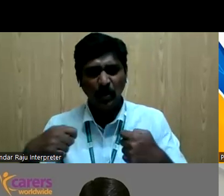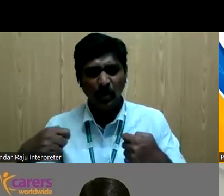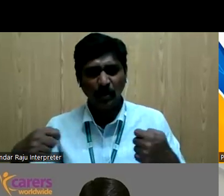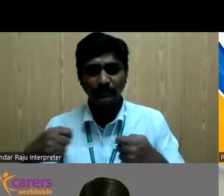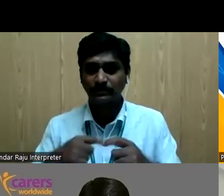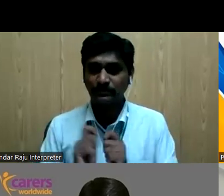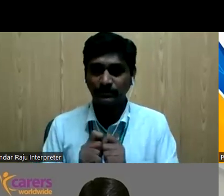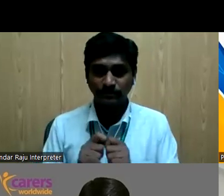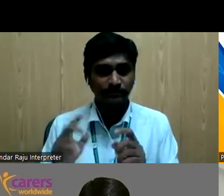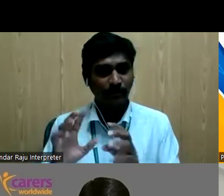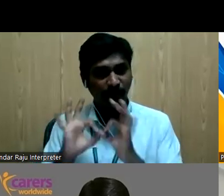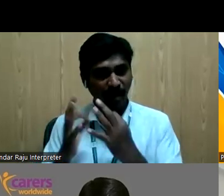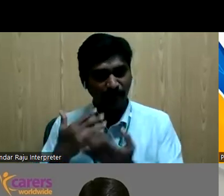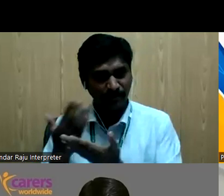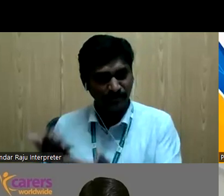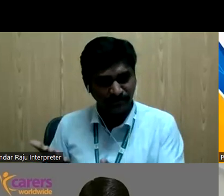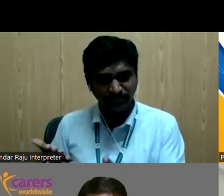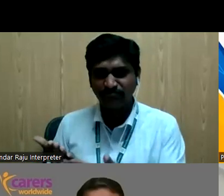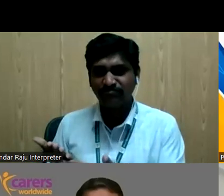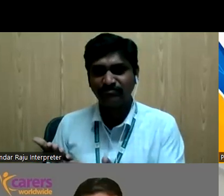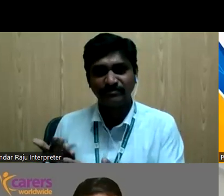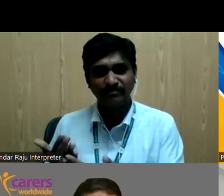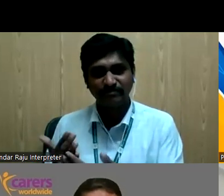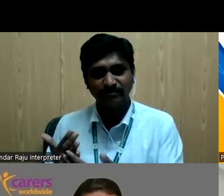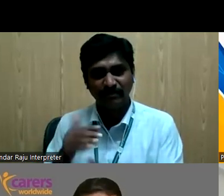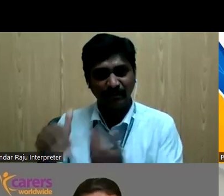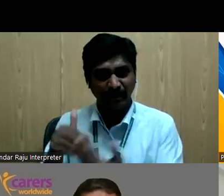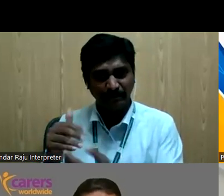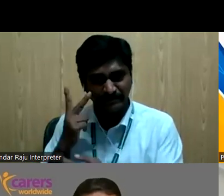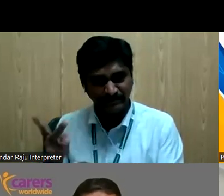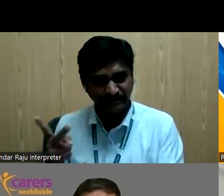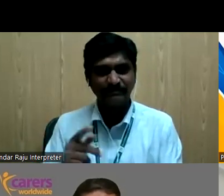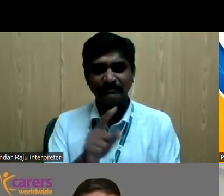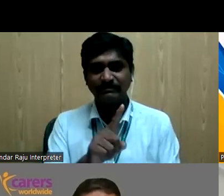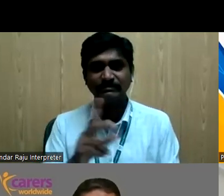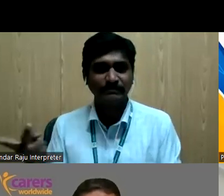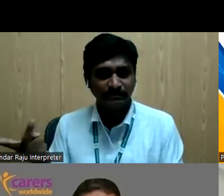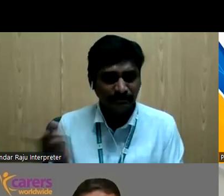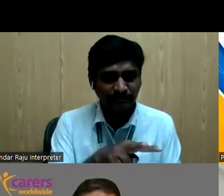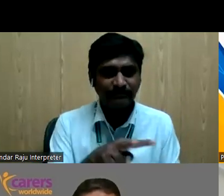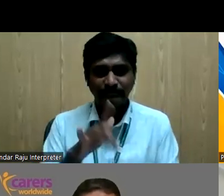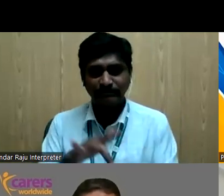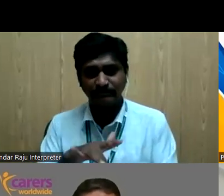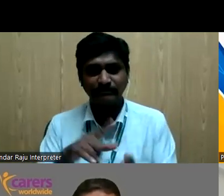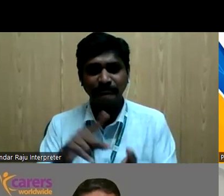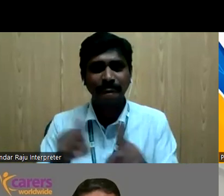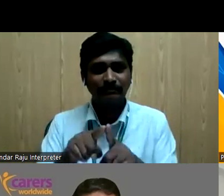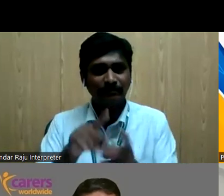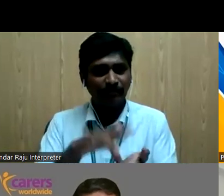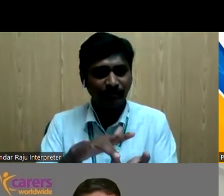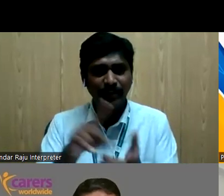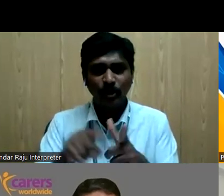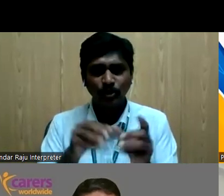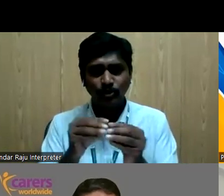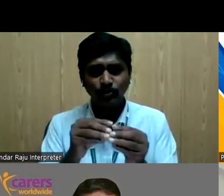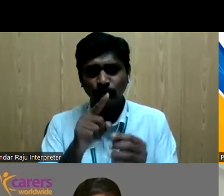क्योंकि घर भी संभालना था मुझे. तो फिर मैं वहां से रायपुर आई हूँ. वहाँ वो जगह छोड़ दी मैंने, मेरे हस्बैंड वहीं